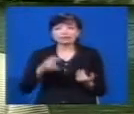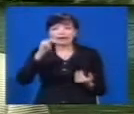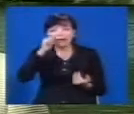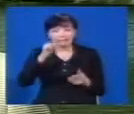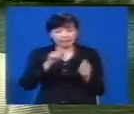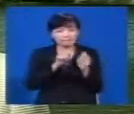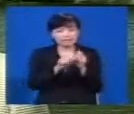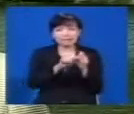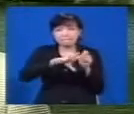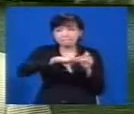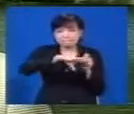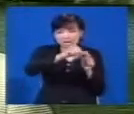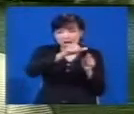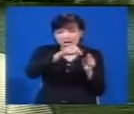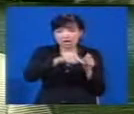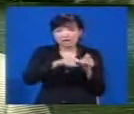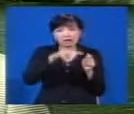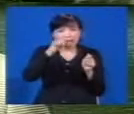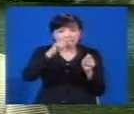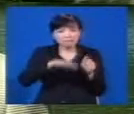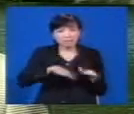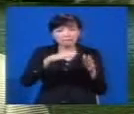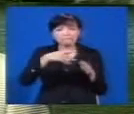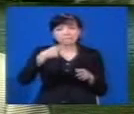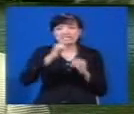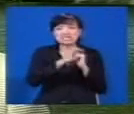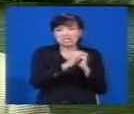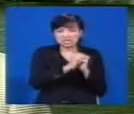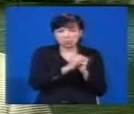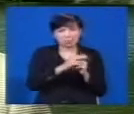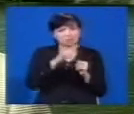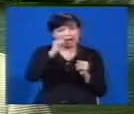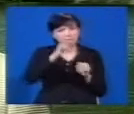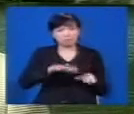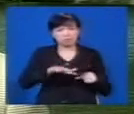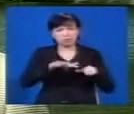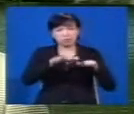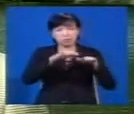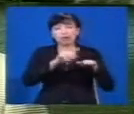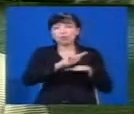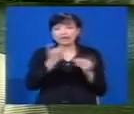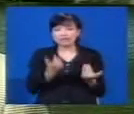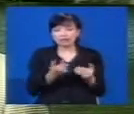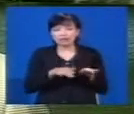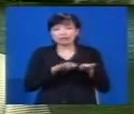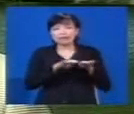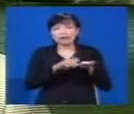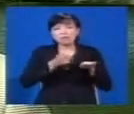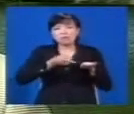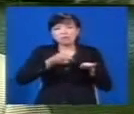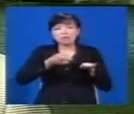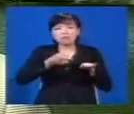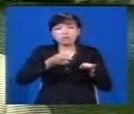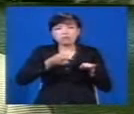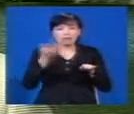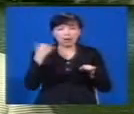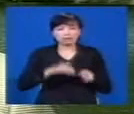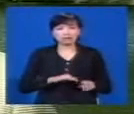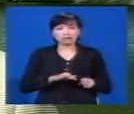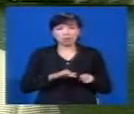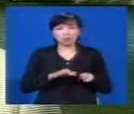มืองเมื่อวานน้ำอำเภอเมืองนะครับปราจีนบุรีถือว่าสูงสุดนะครับวันนี้ก็จะนิ่งตลิ่งเนี่ยมัน4เมตร45นะครับ